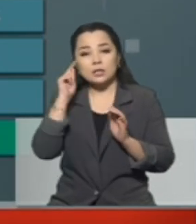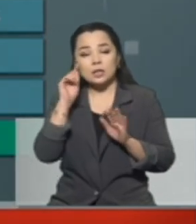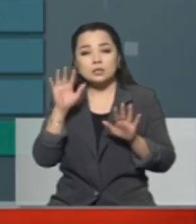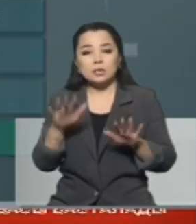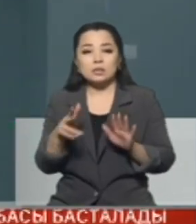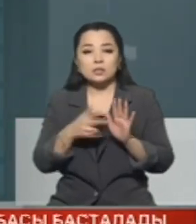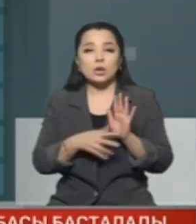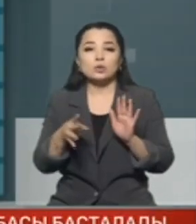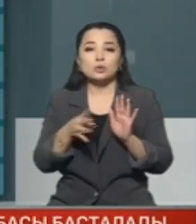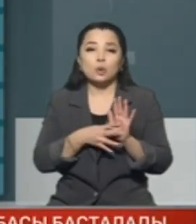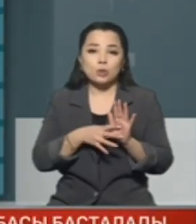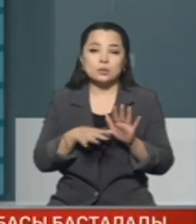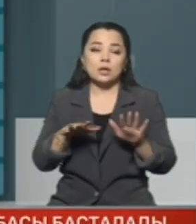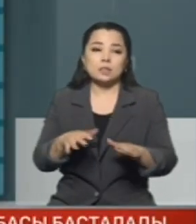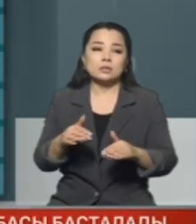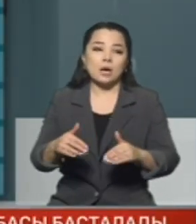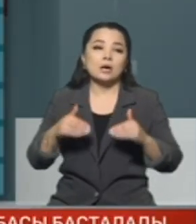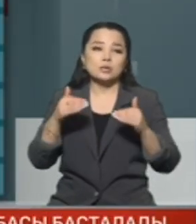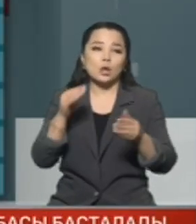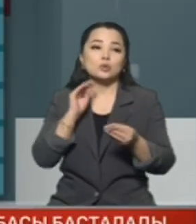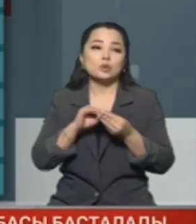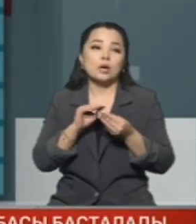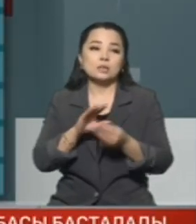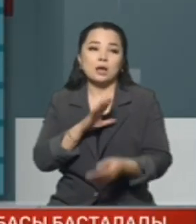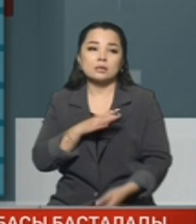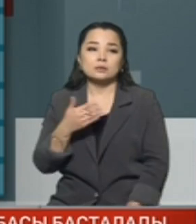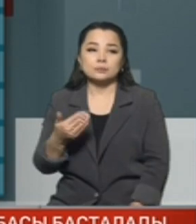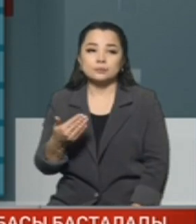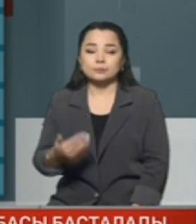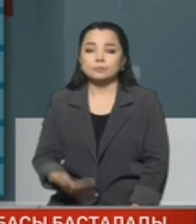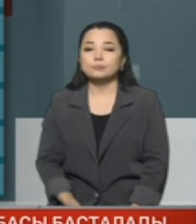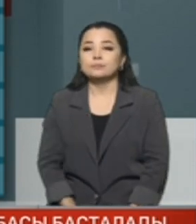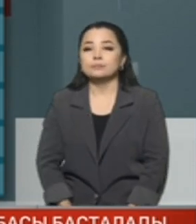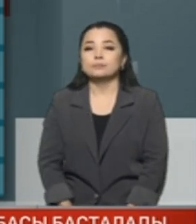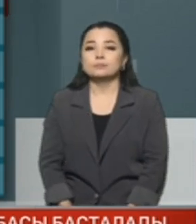Қырғызстан 89-ші сатыға тұрақтаған.